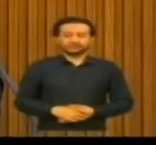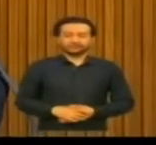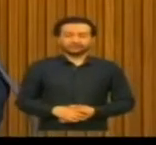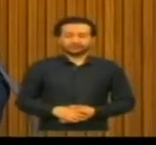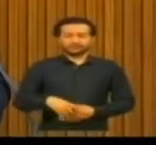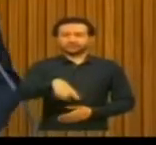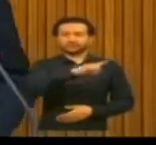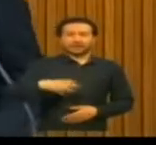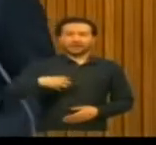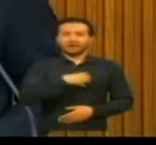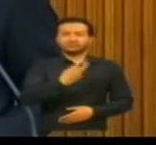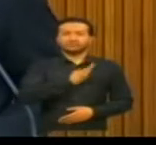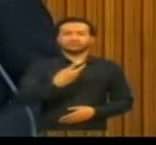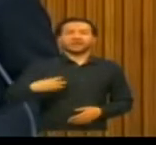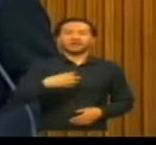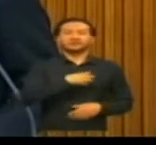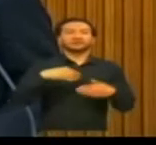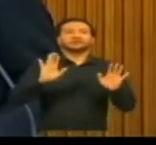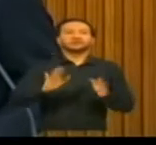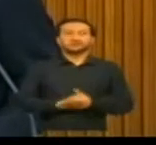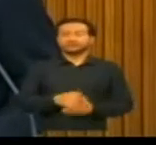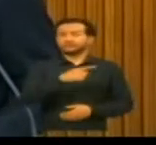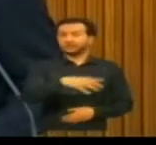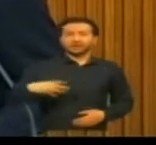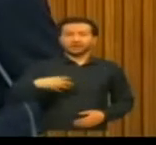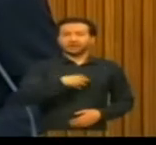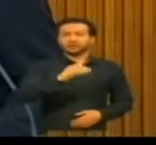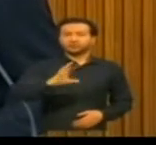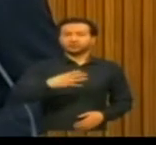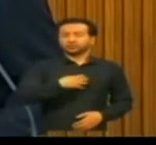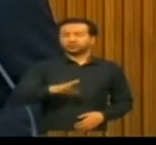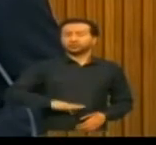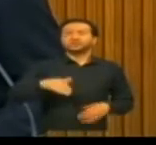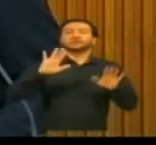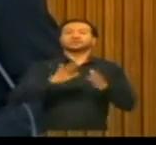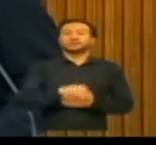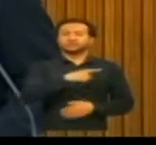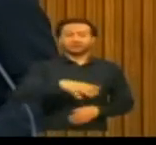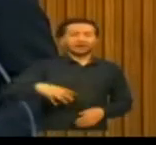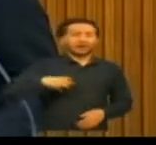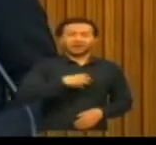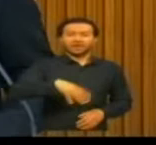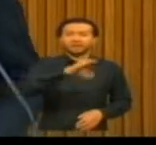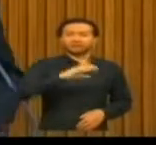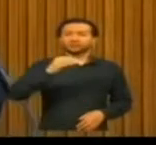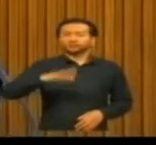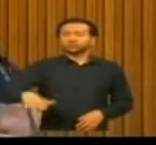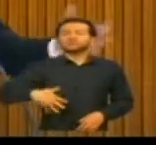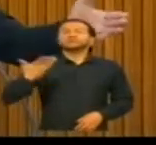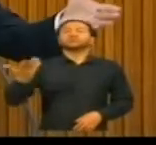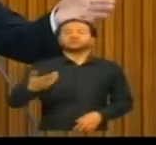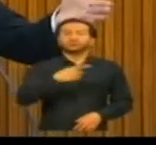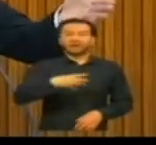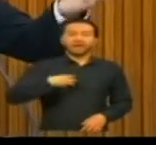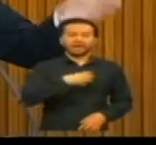Bu anneler bizim annelerimiz değil mi? Bu anneler çocuk sahibi değil mi? Bu anneler çocuklarını istemiyor mu? Bu